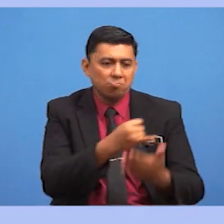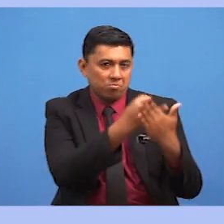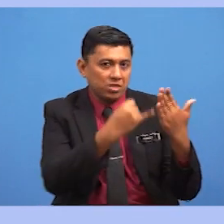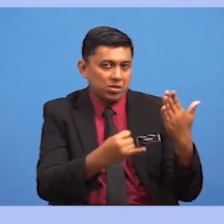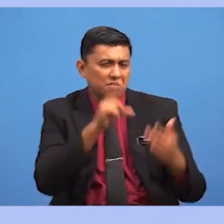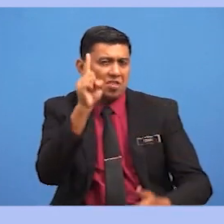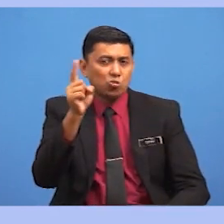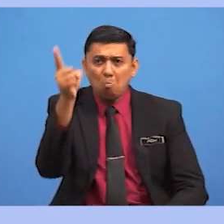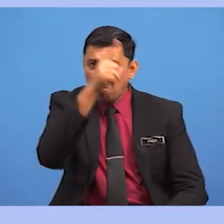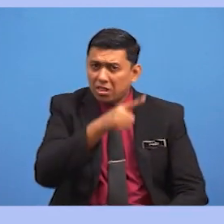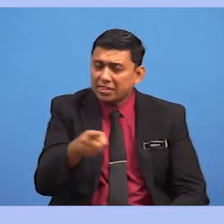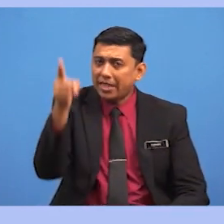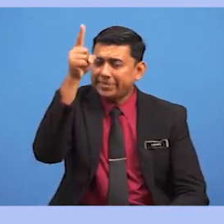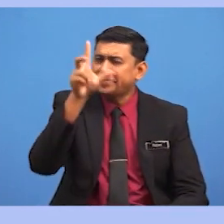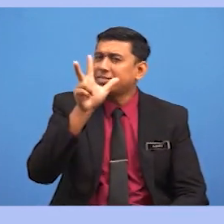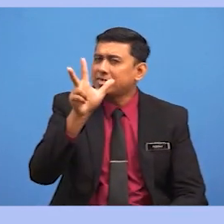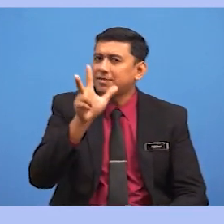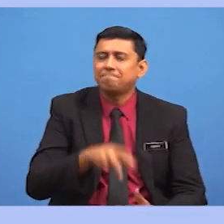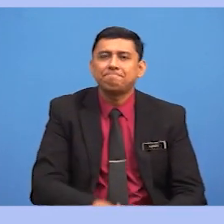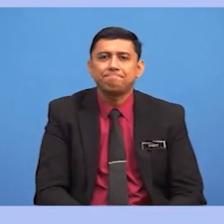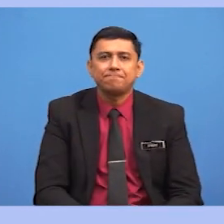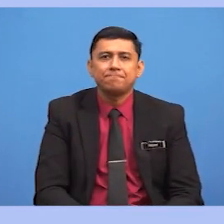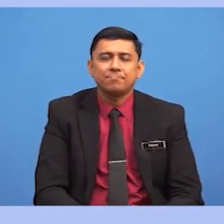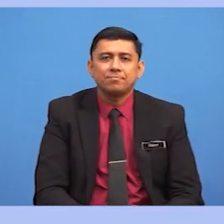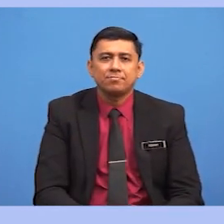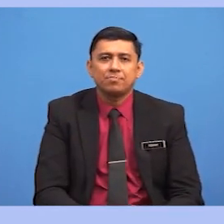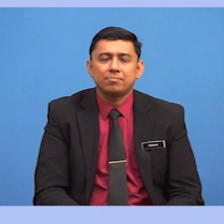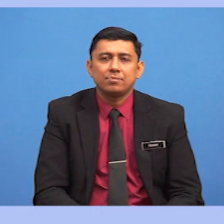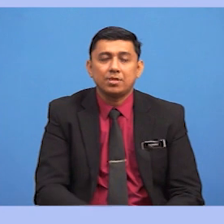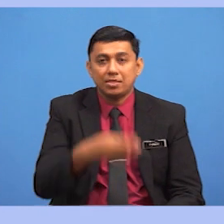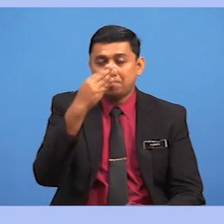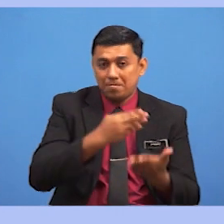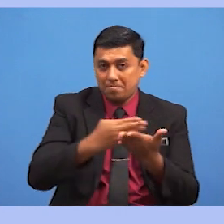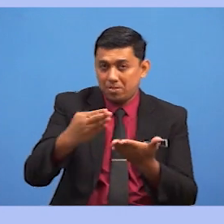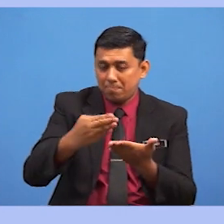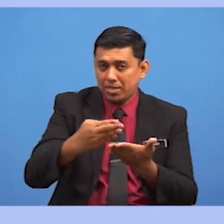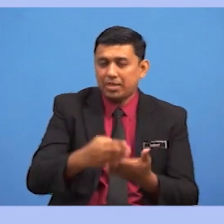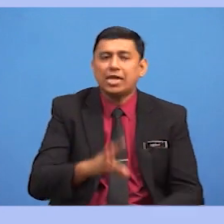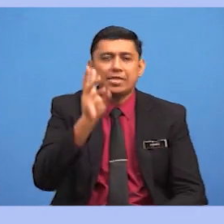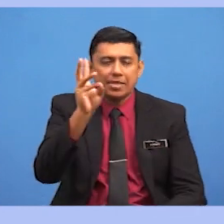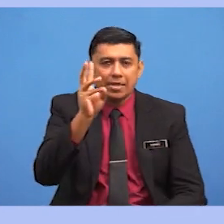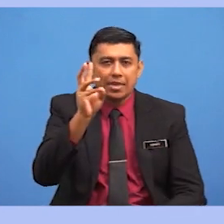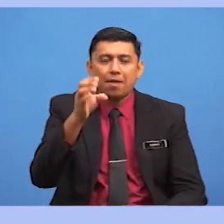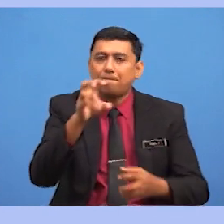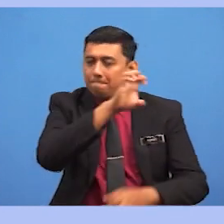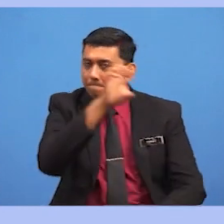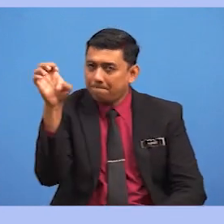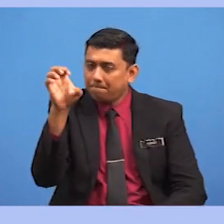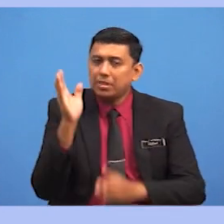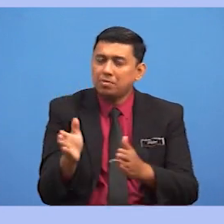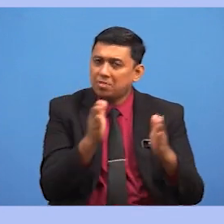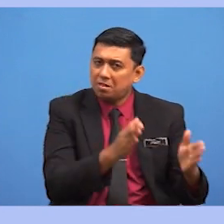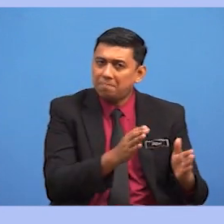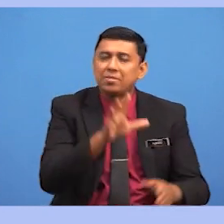lukis satu lagi bulatan sebagai petala ketiga. baki 6 elektron lagi disusun